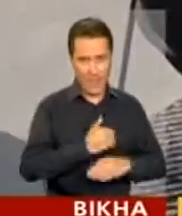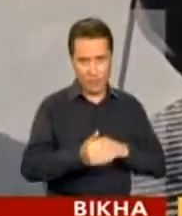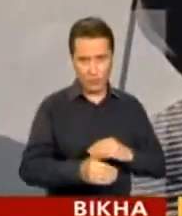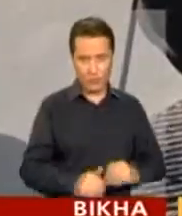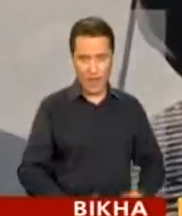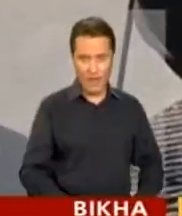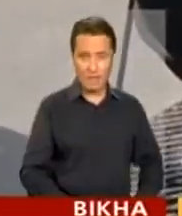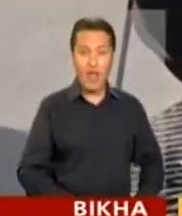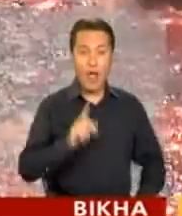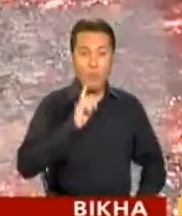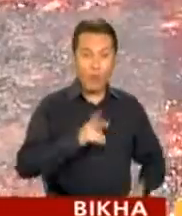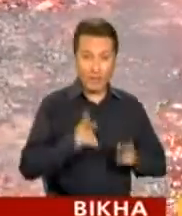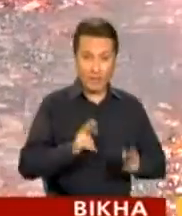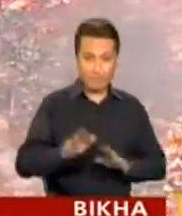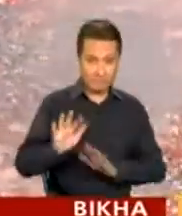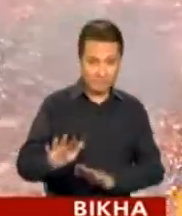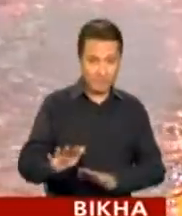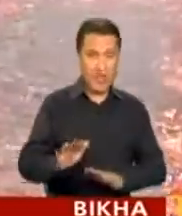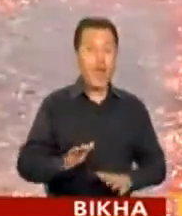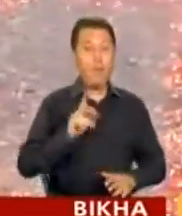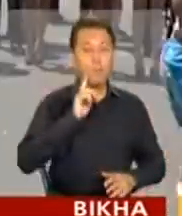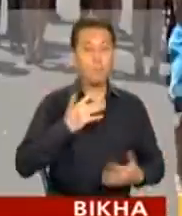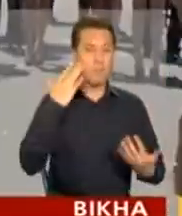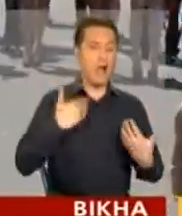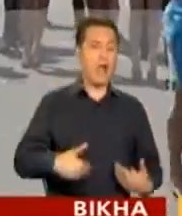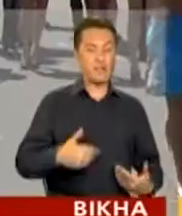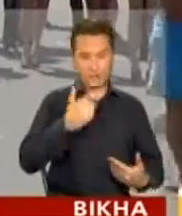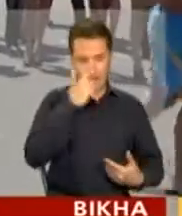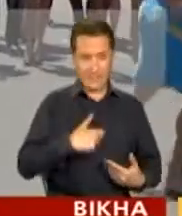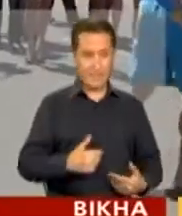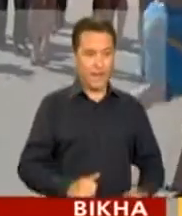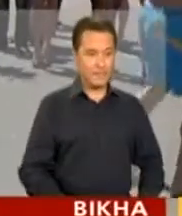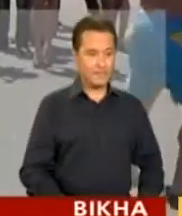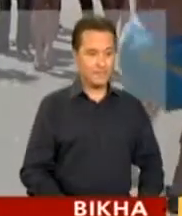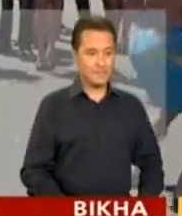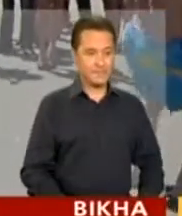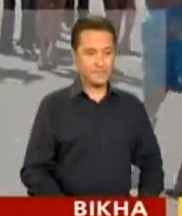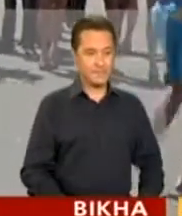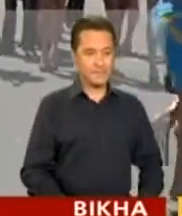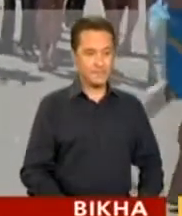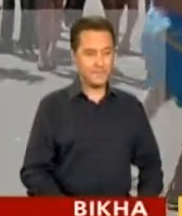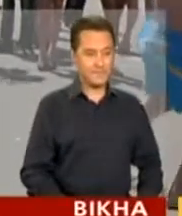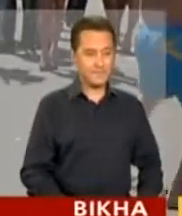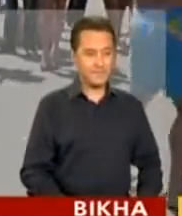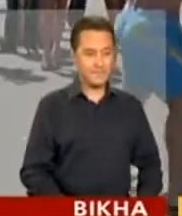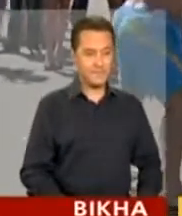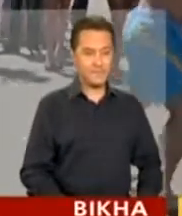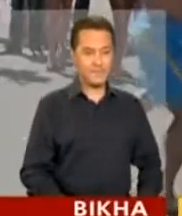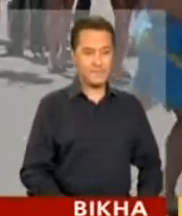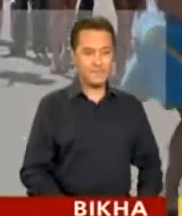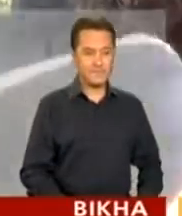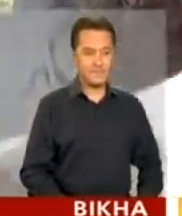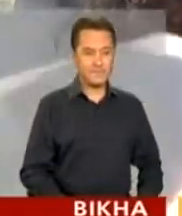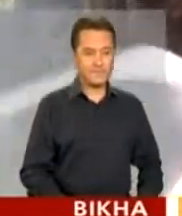Поки страва омліває, моделі та бодібілдери показують себе. Нічого собі. Ого. Несподіваний